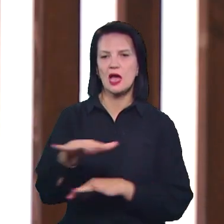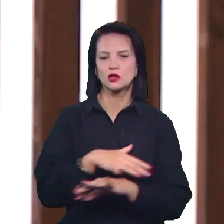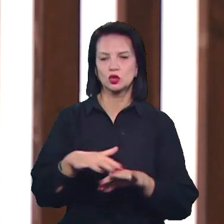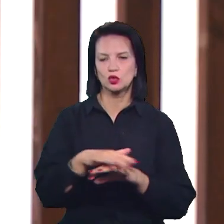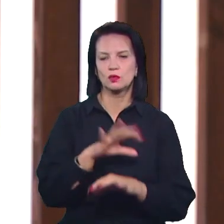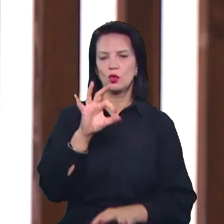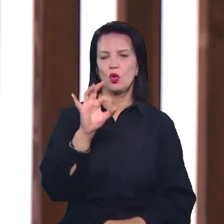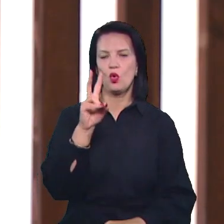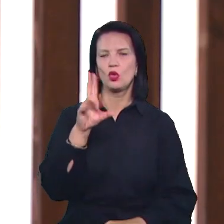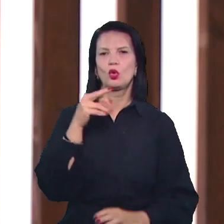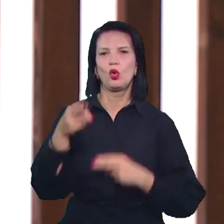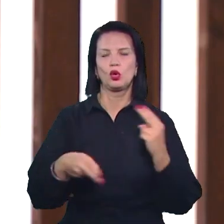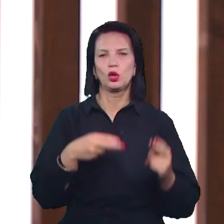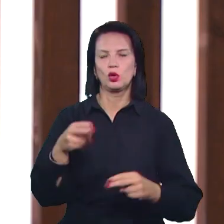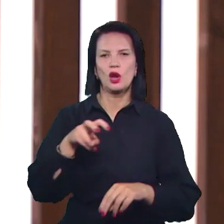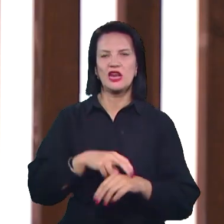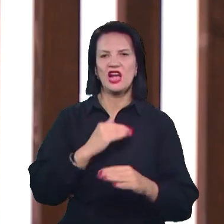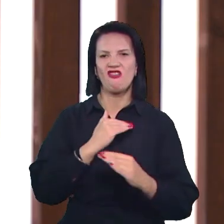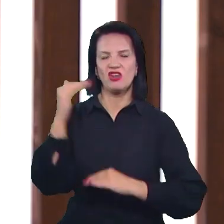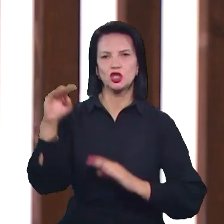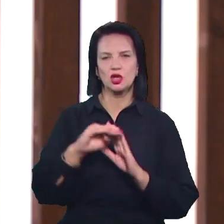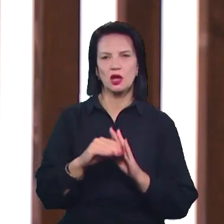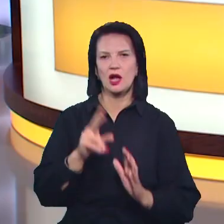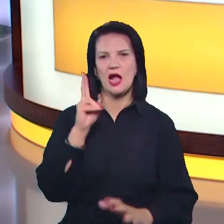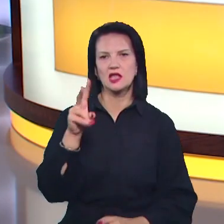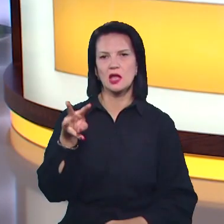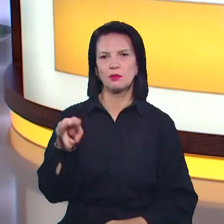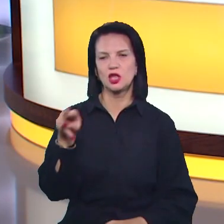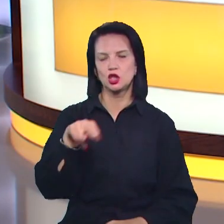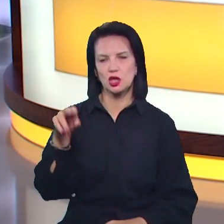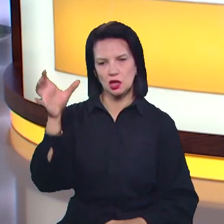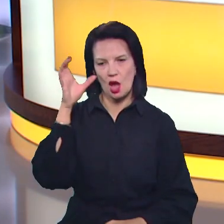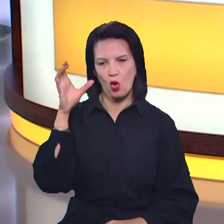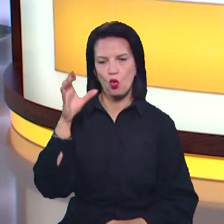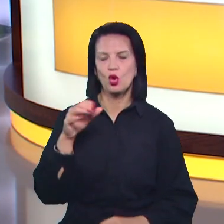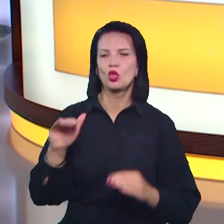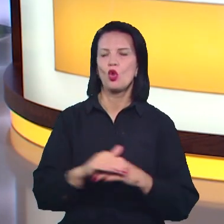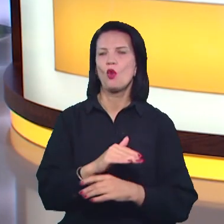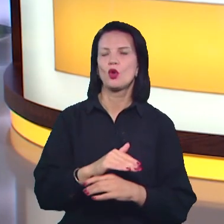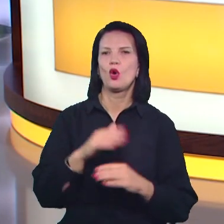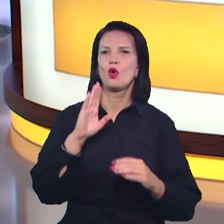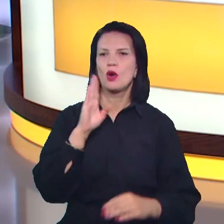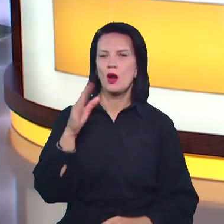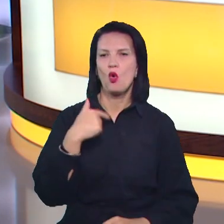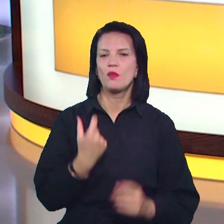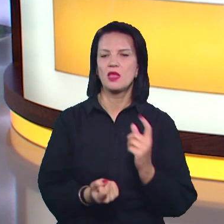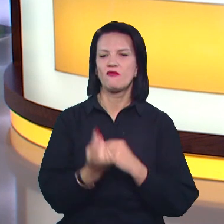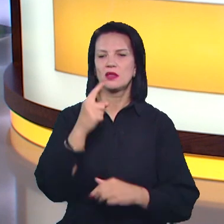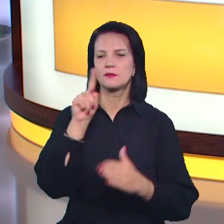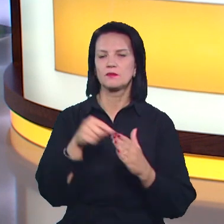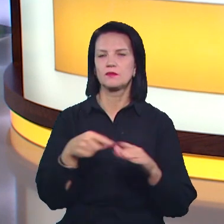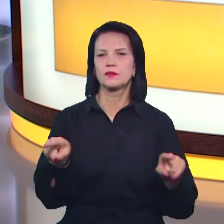онкохірург, лікар вищої категорії, кандидат медичних наук. Доброго ранку. Доброго ранку. Пане Денисе, у мене виникло питання таке. Дивіться,